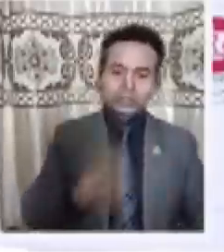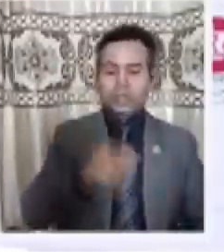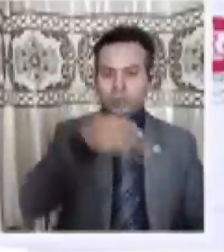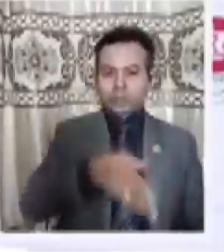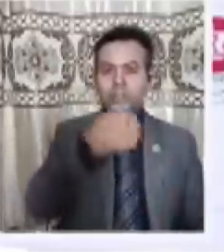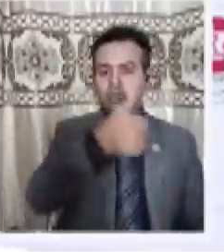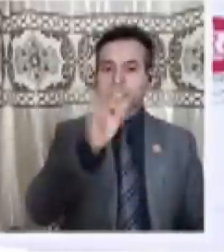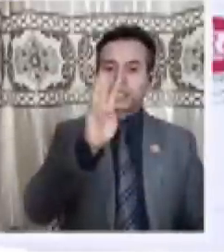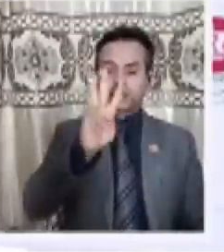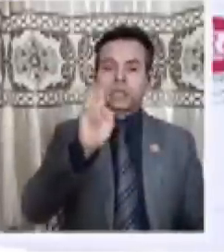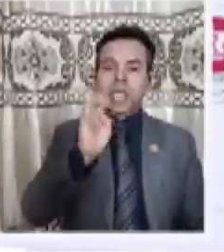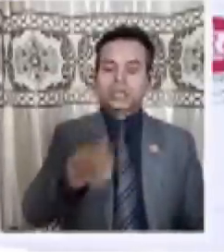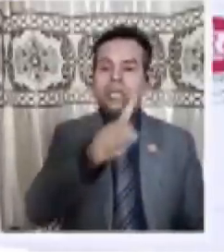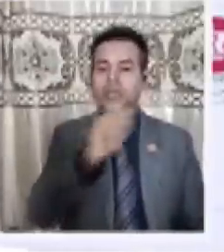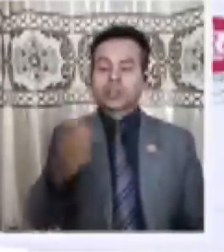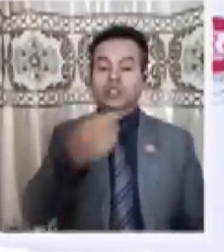63,106 জন।